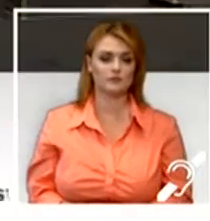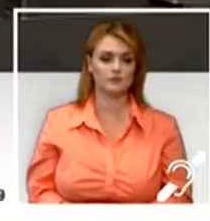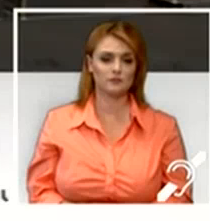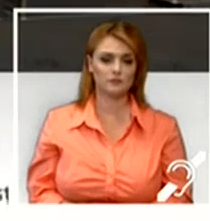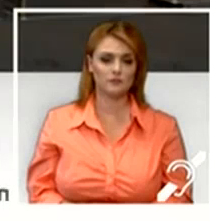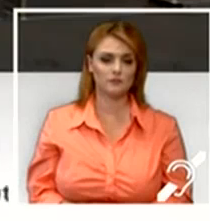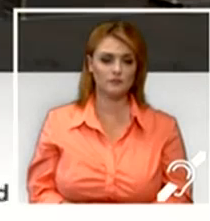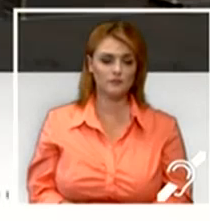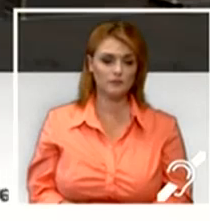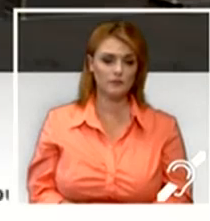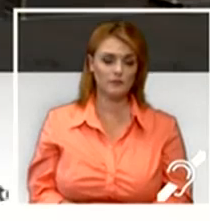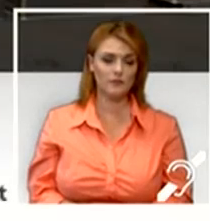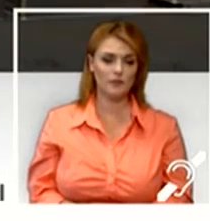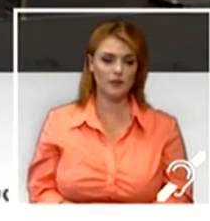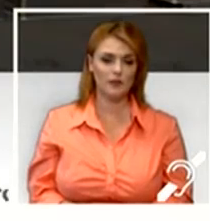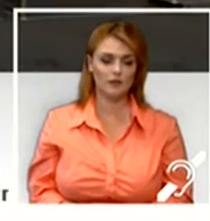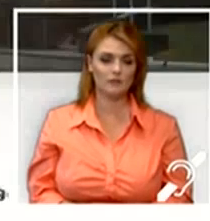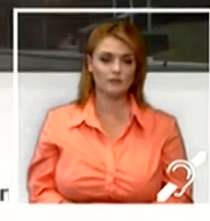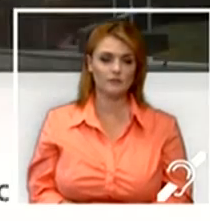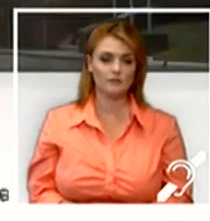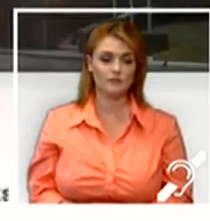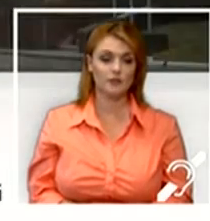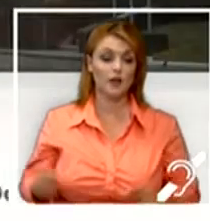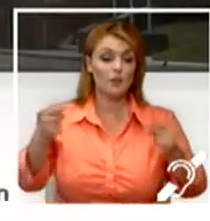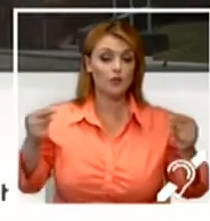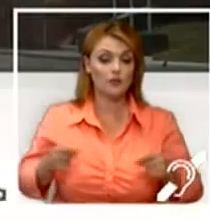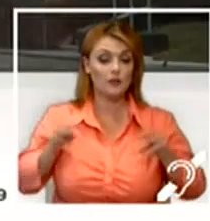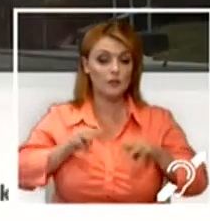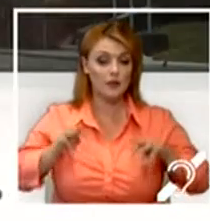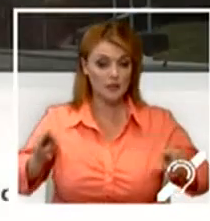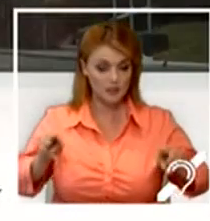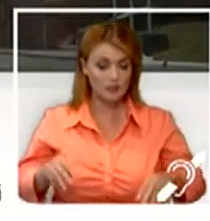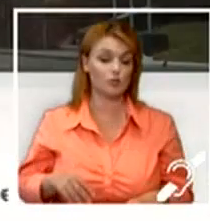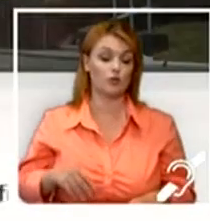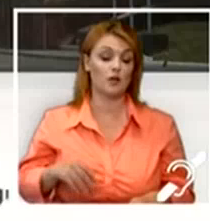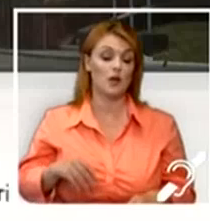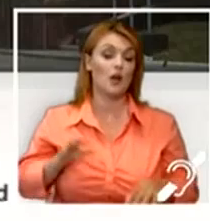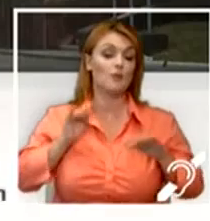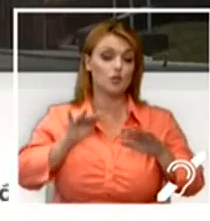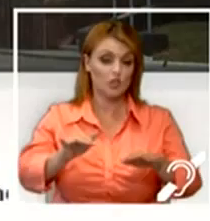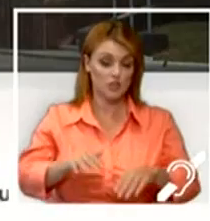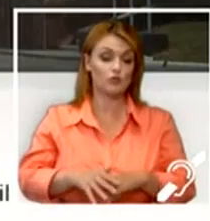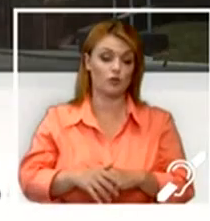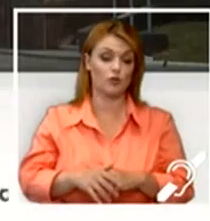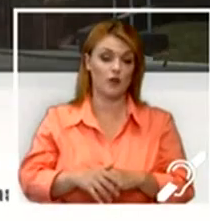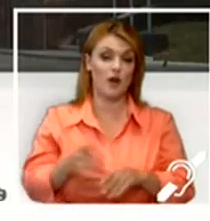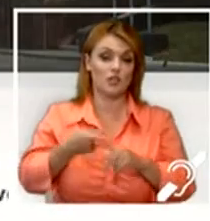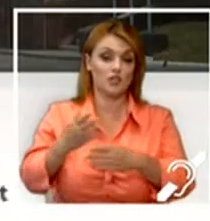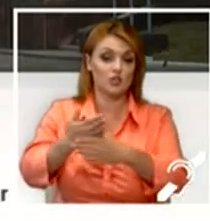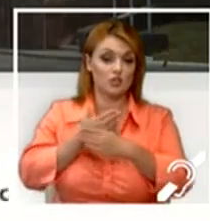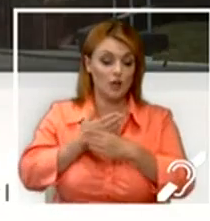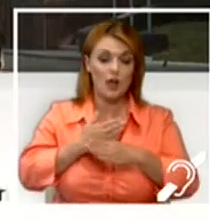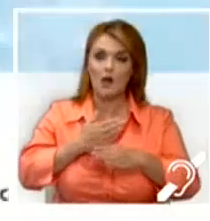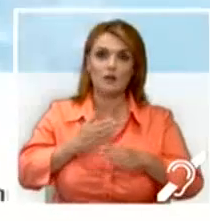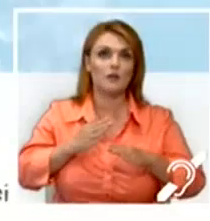comunicații militare, clar că ele vin cu un pachet de instruire. Potrivit ministrului, procesul de implementare a pachetului de asistență este de durată.